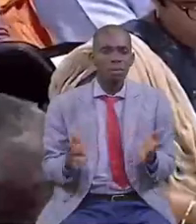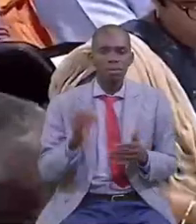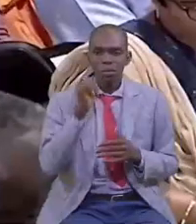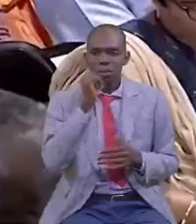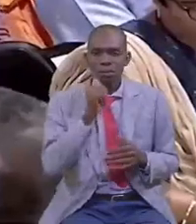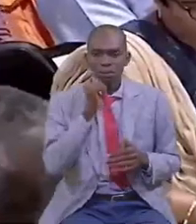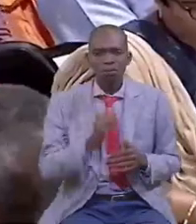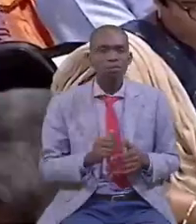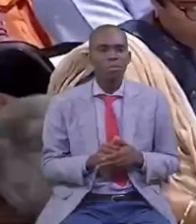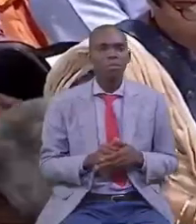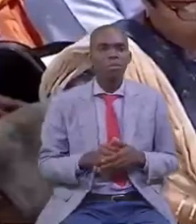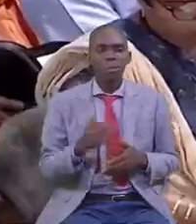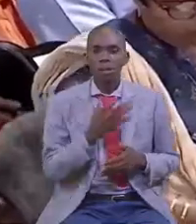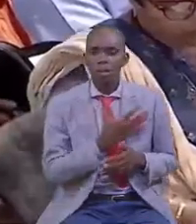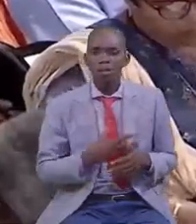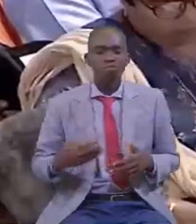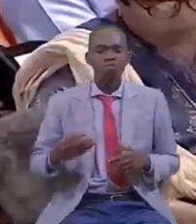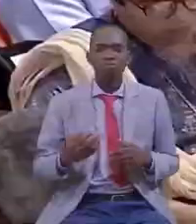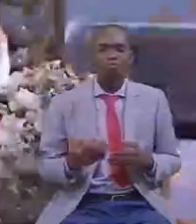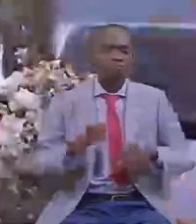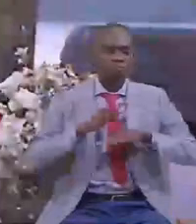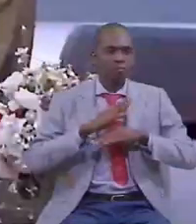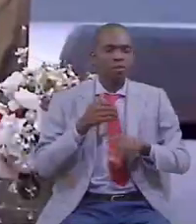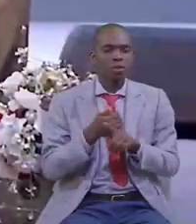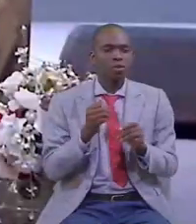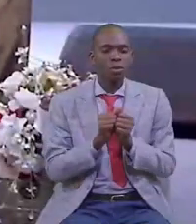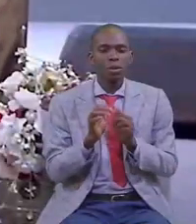Ils appliquaient les Écritures chaque jour.